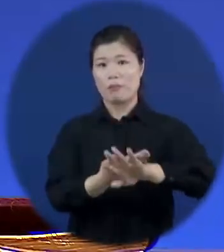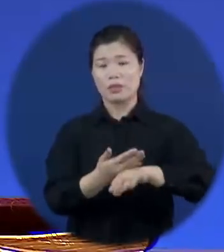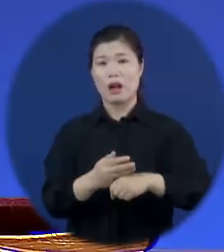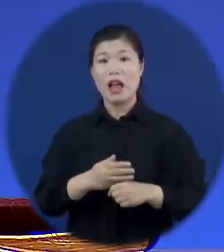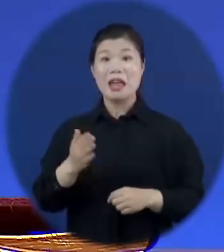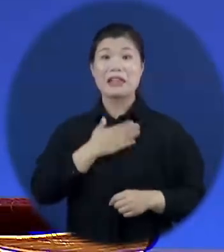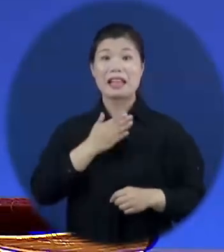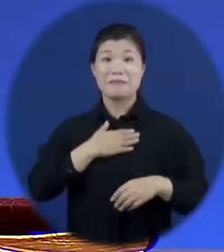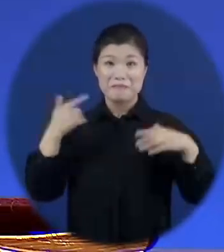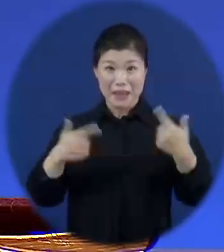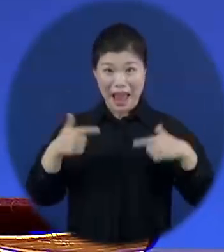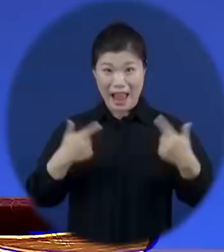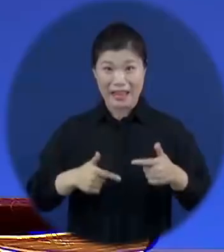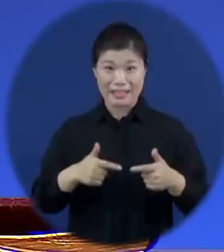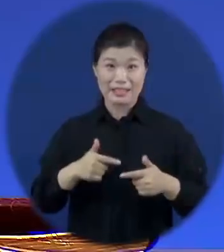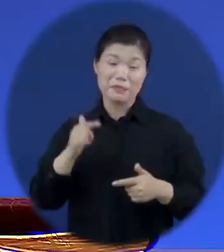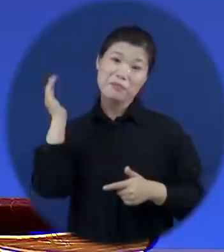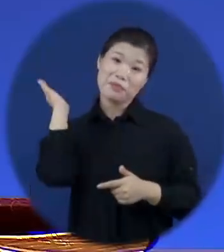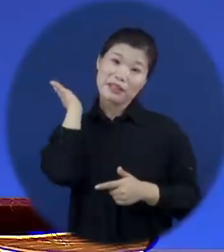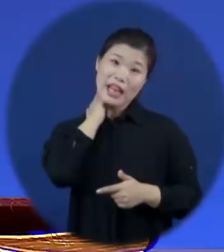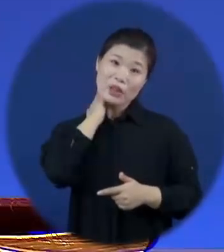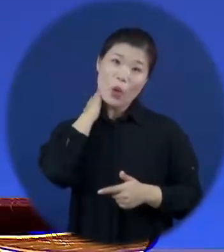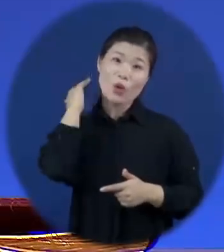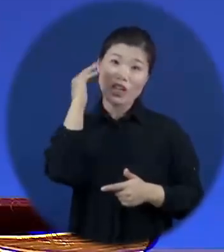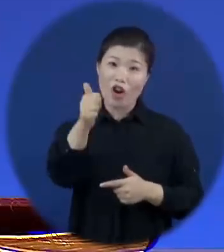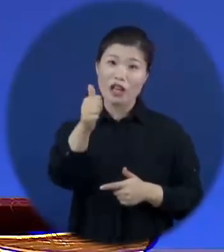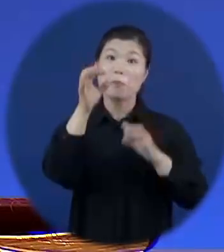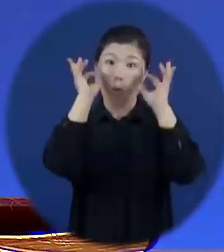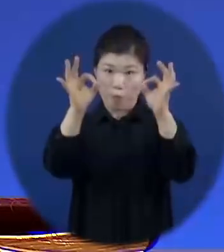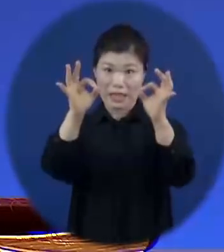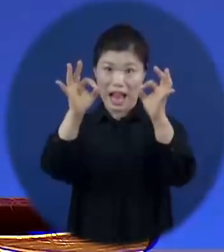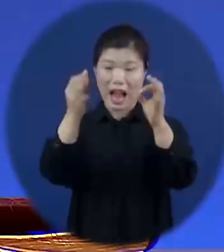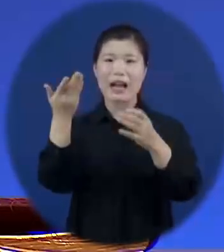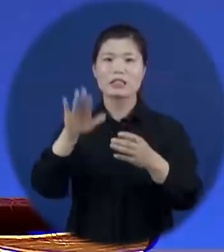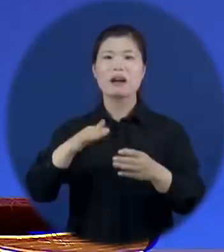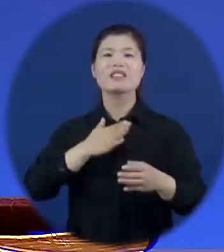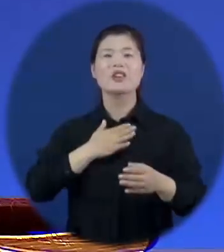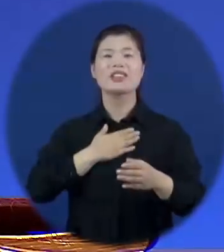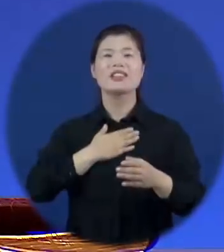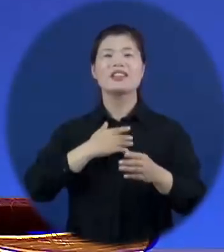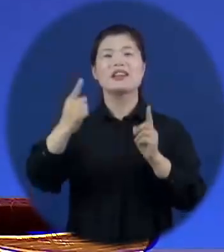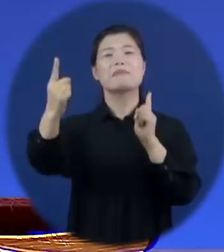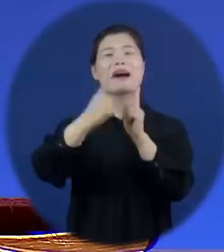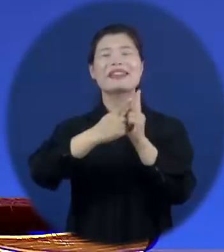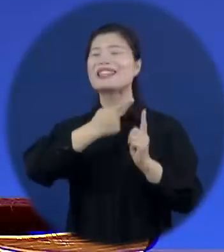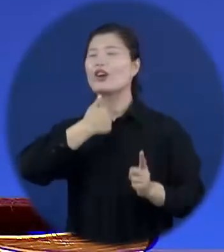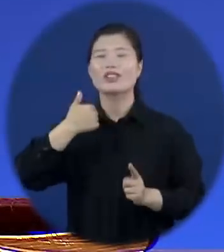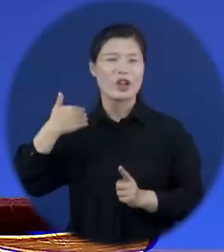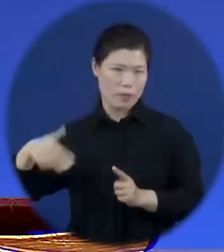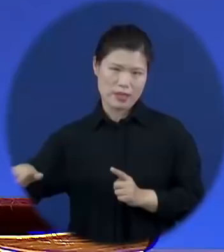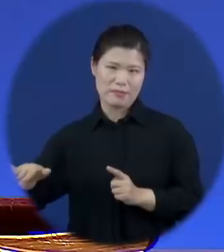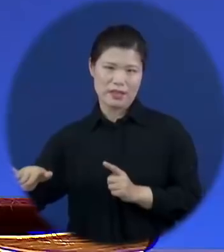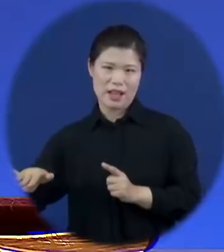날마다 대통령을 봅니다. TV를 통해서 날마다 봅니다. 그러나 그를 만나지는 않습니다.